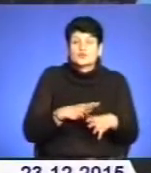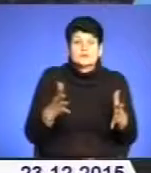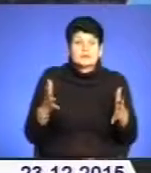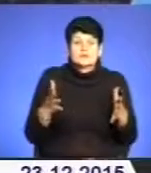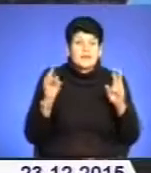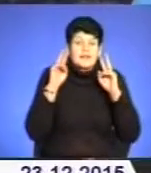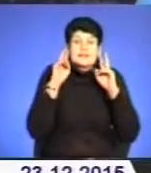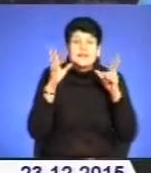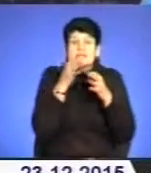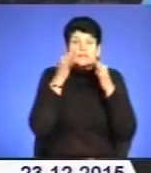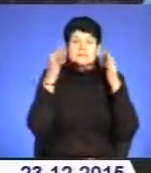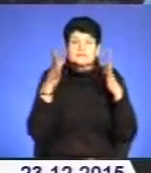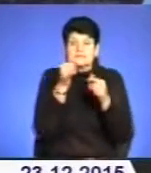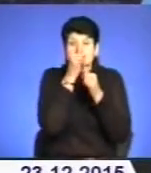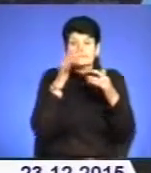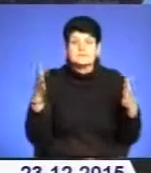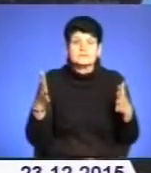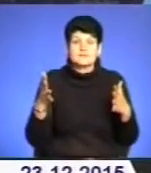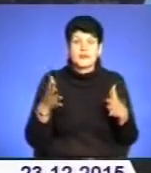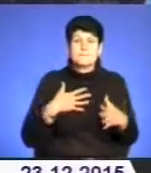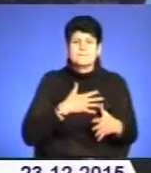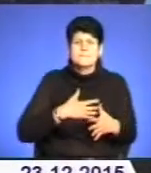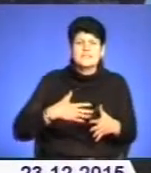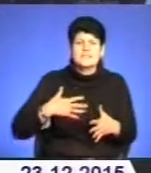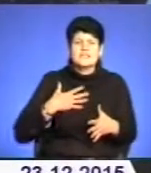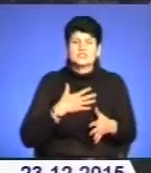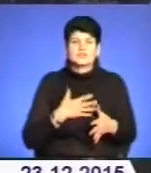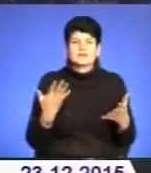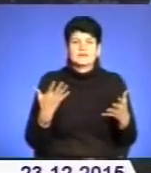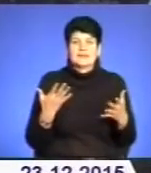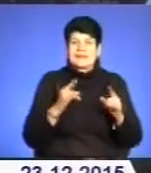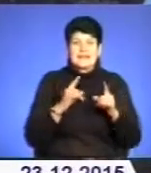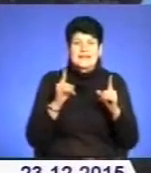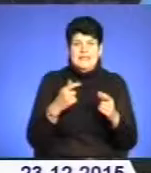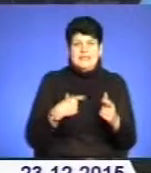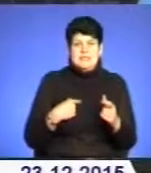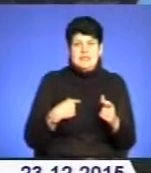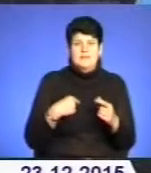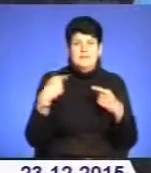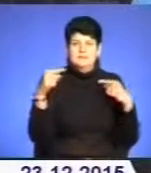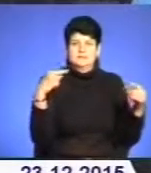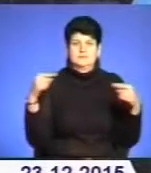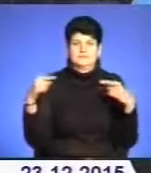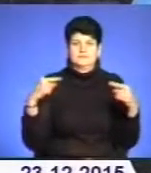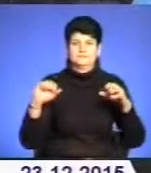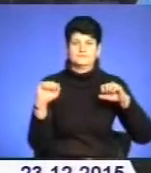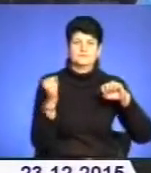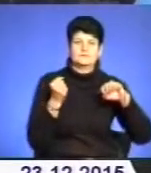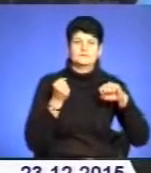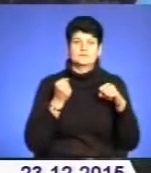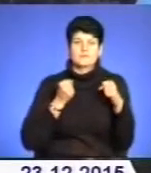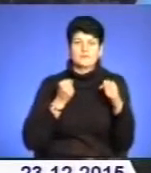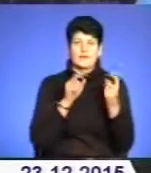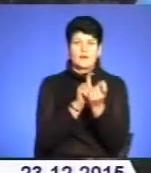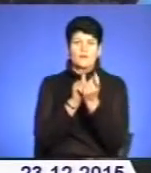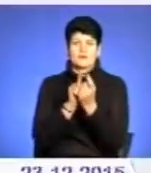не знаю, це навіть не можна передати, через те, що переживання не тільки за себе, а за решту своїх друзів, які борються